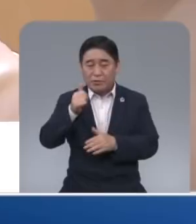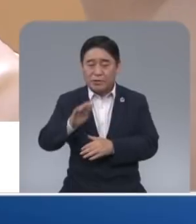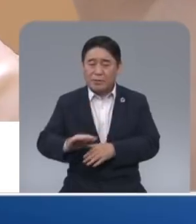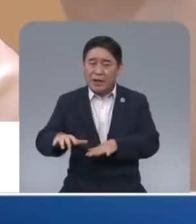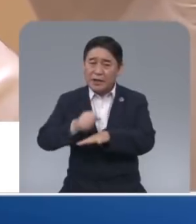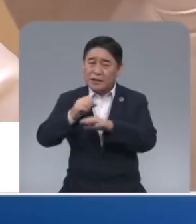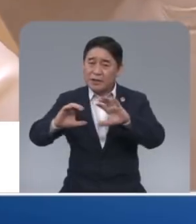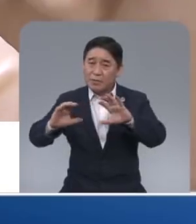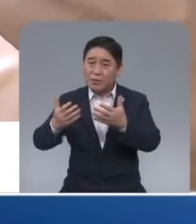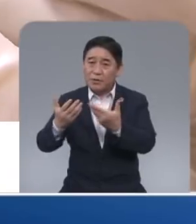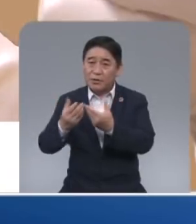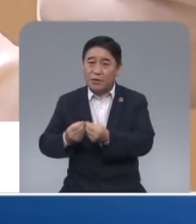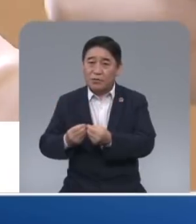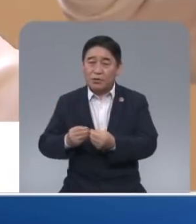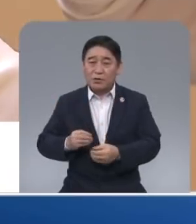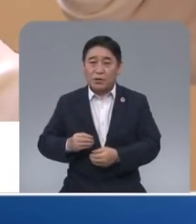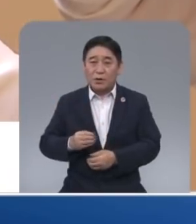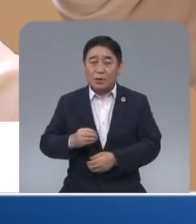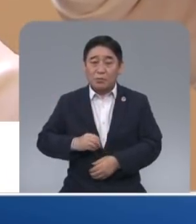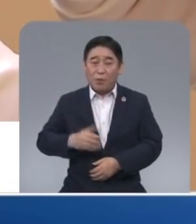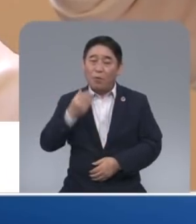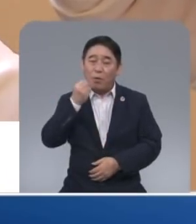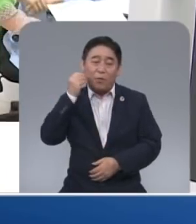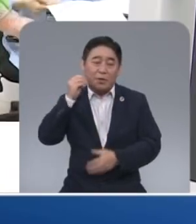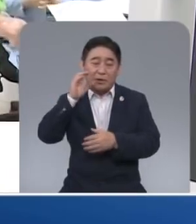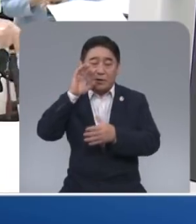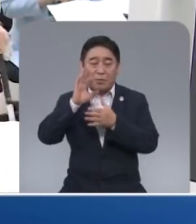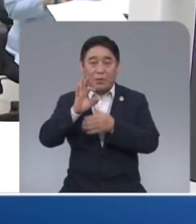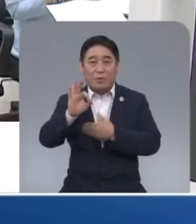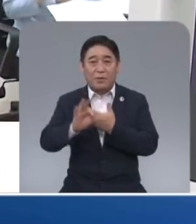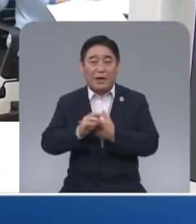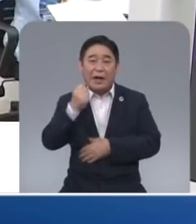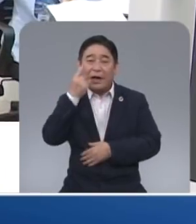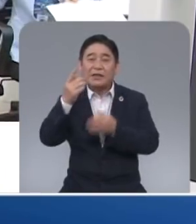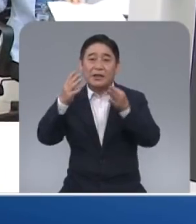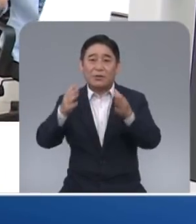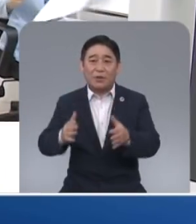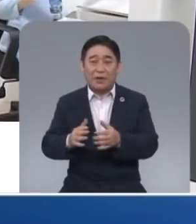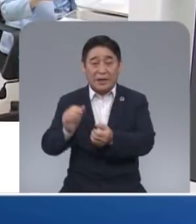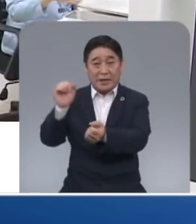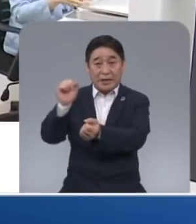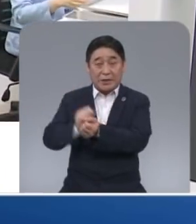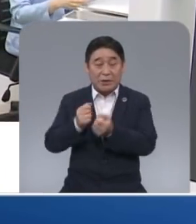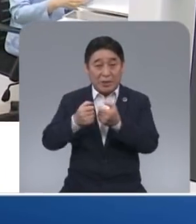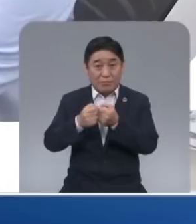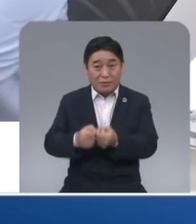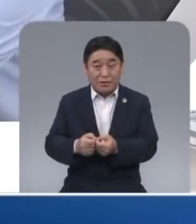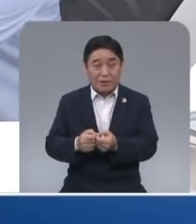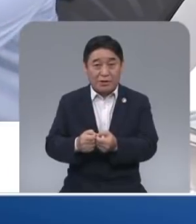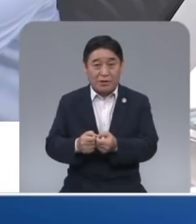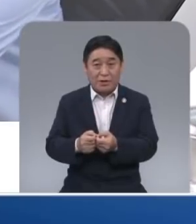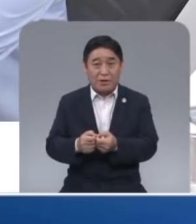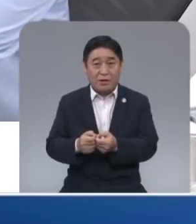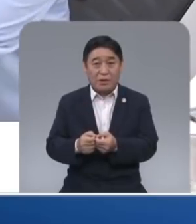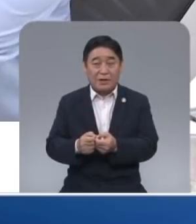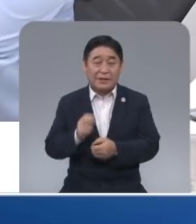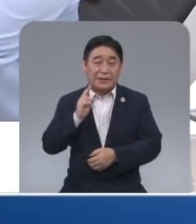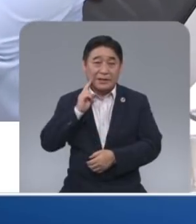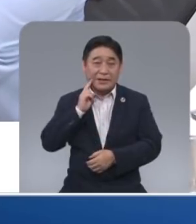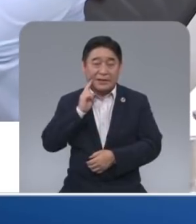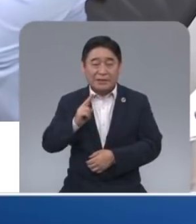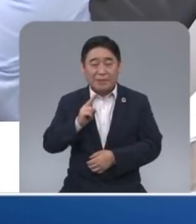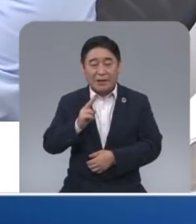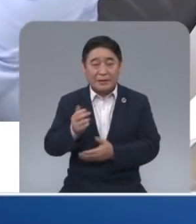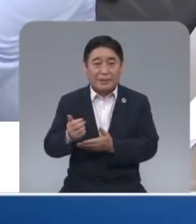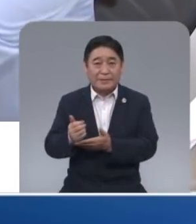경우는 싱가포르 그 보건부 홈페이지에 들어가면 매일 한 달간의 확진자를 분석을 해서 중증화율,